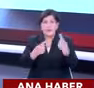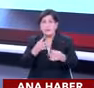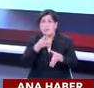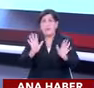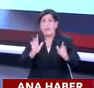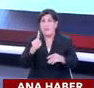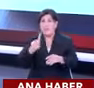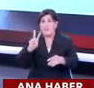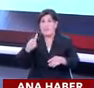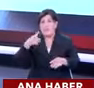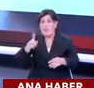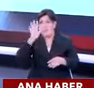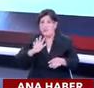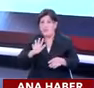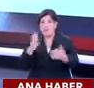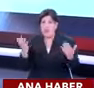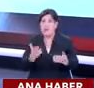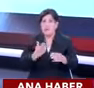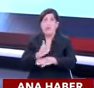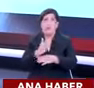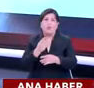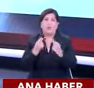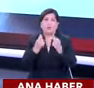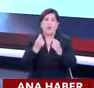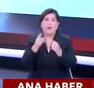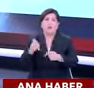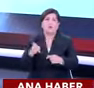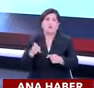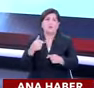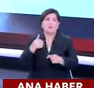12.500 olması Bence en doğru rakam diye düşünüyorum diye